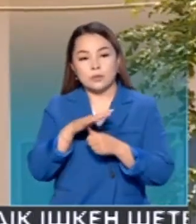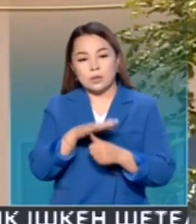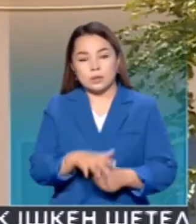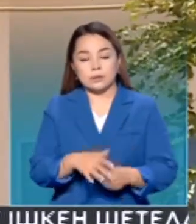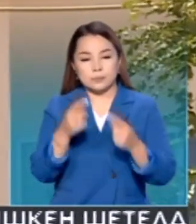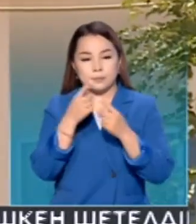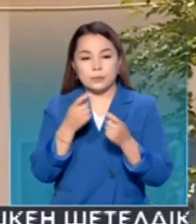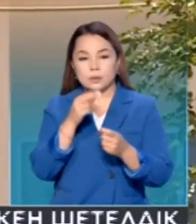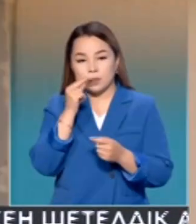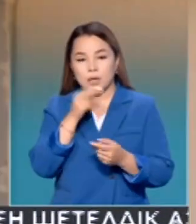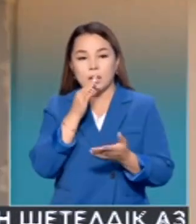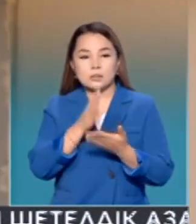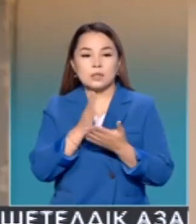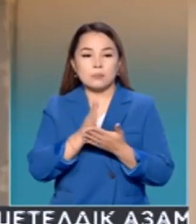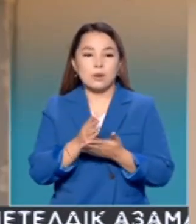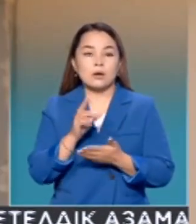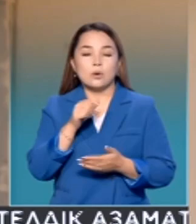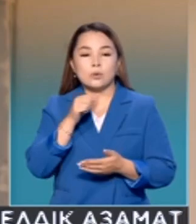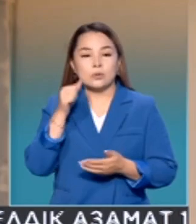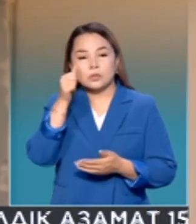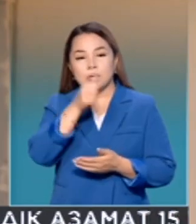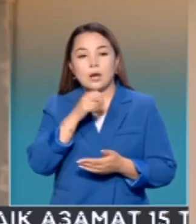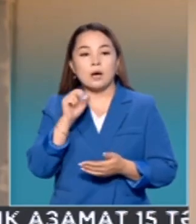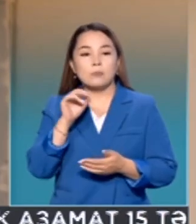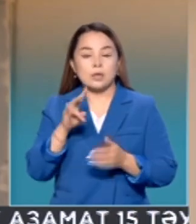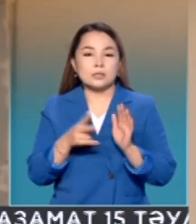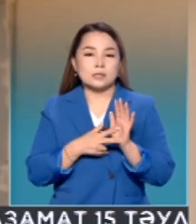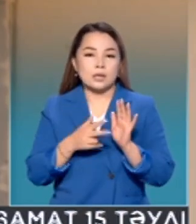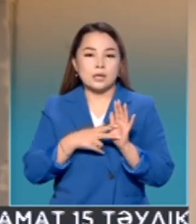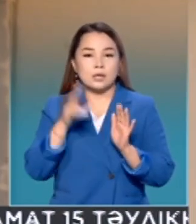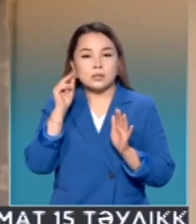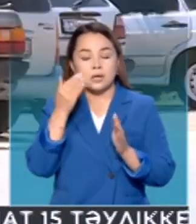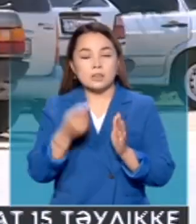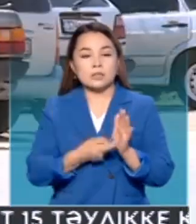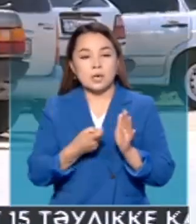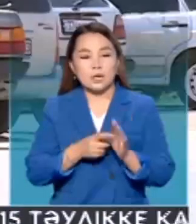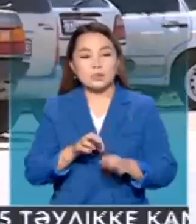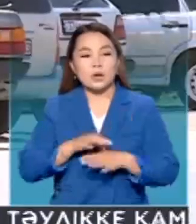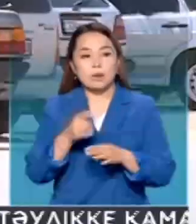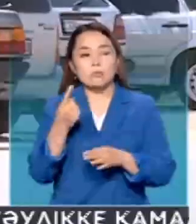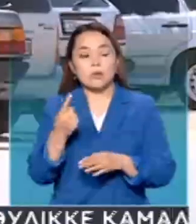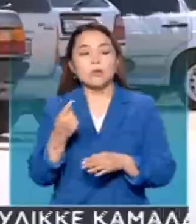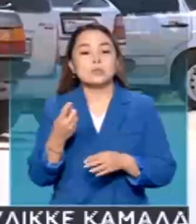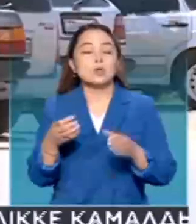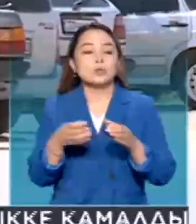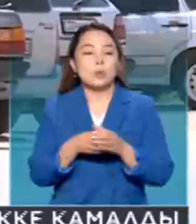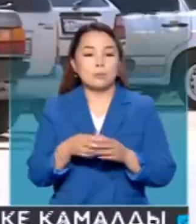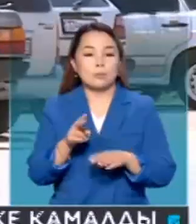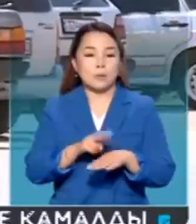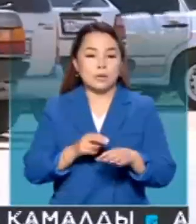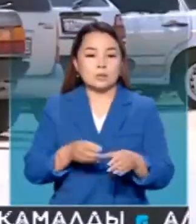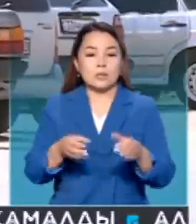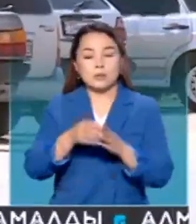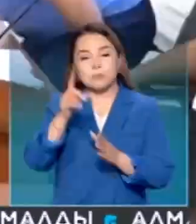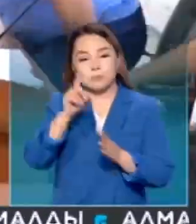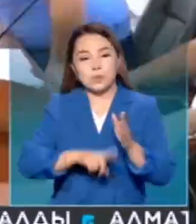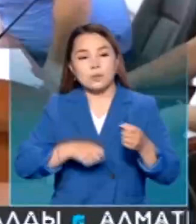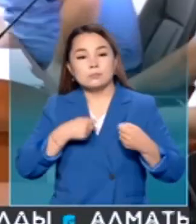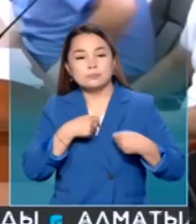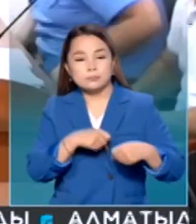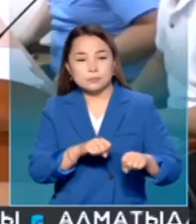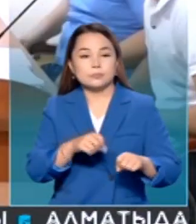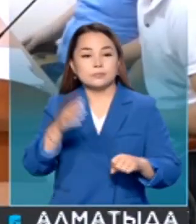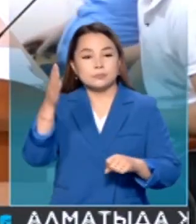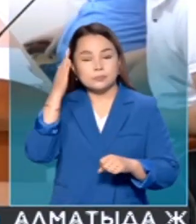Оқиға өткен жылдың 8-ші ақпанда болған. Екі жәбірленуші тергеу кезінде бір топ полицейдің қылмысты мойындату үшін ұрып соғып